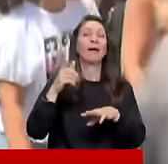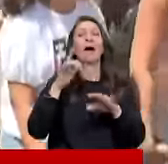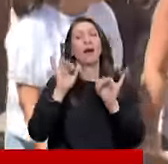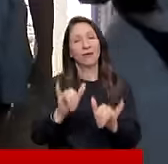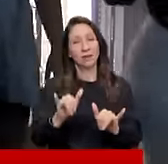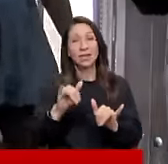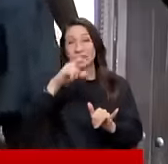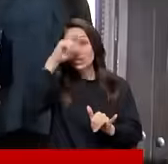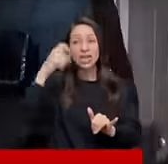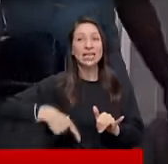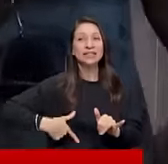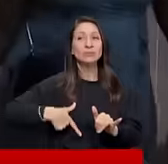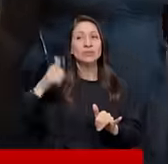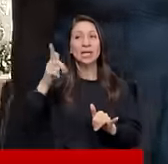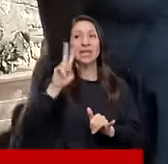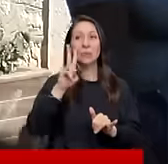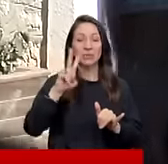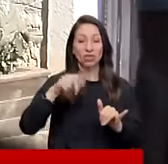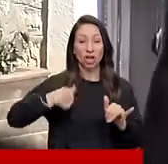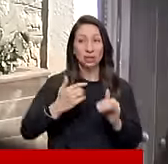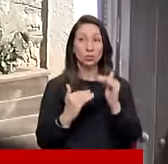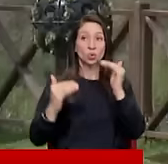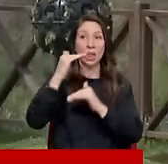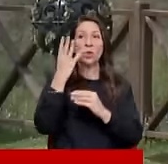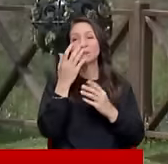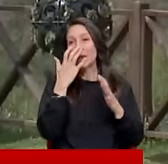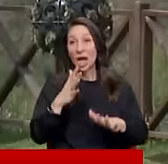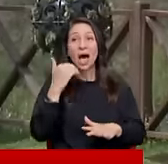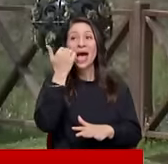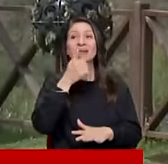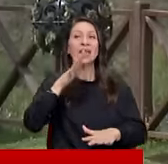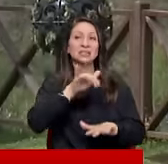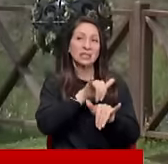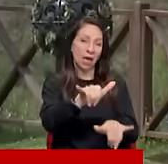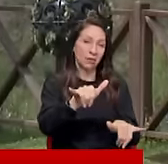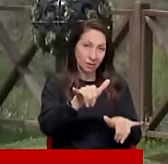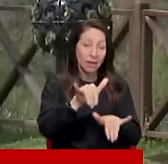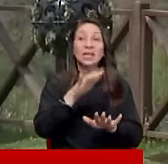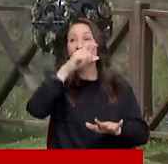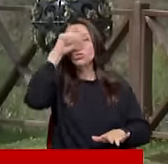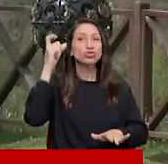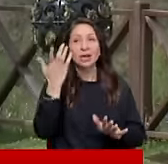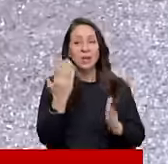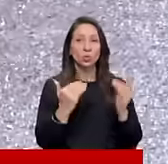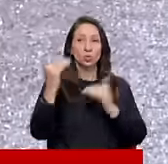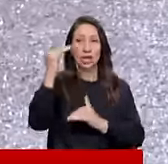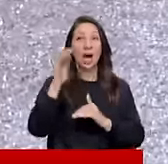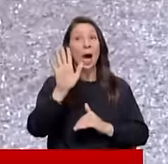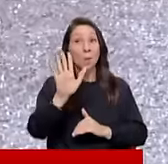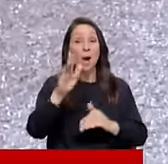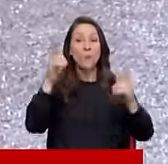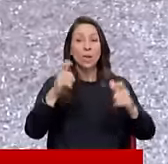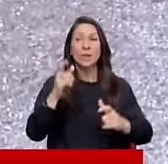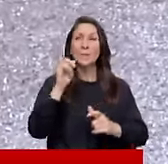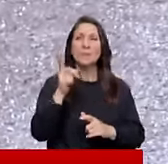gösterecek. Sıcaklığın İzmir'de 20 derecenin üzerine çıkması bekleniyor. Akdeniz'de de durum aynı. Sıcaklıklar yüksek. Ancak